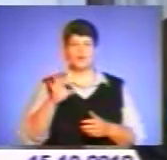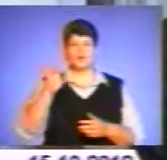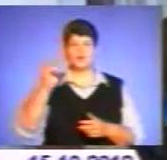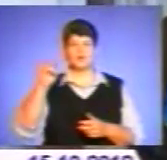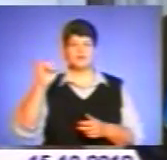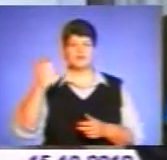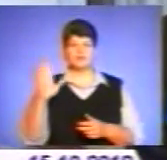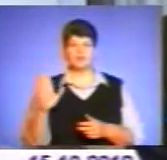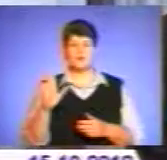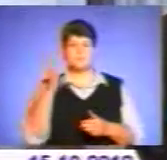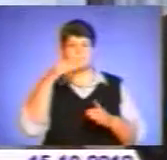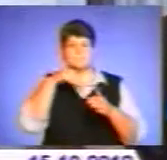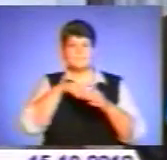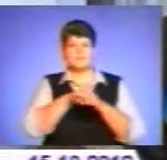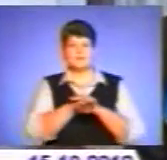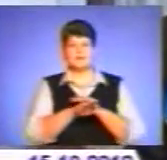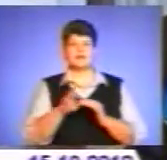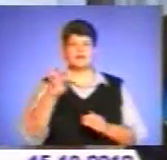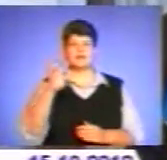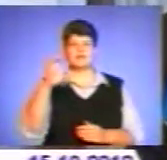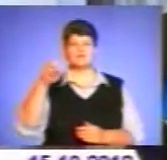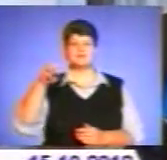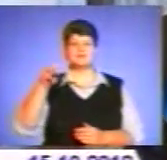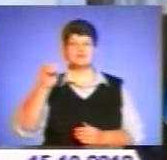Оунівського підпілля Ярославу Стецьку,